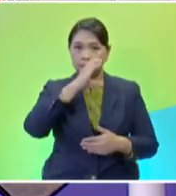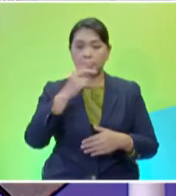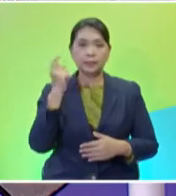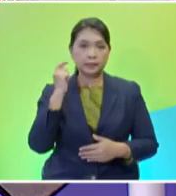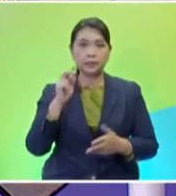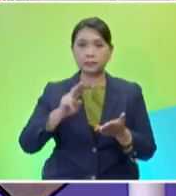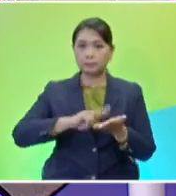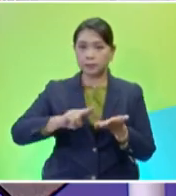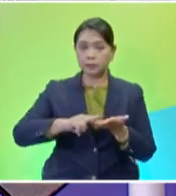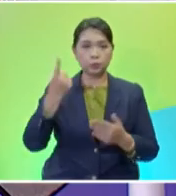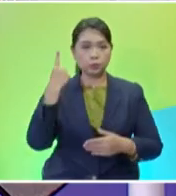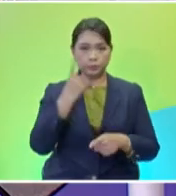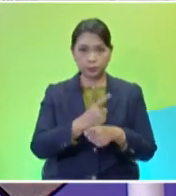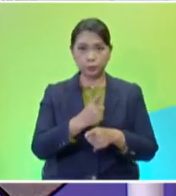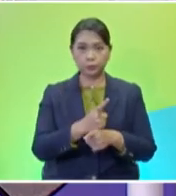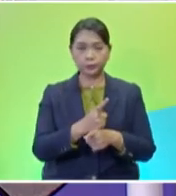dahulu